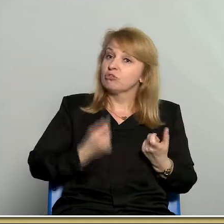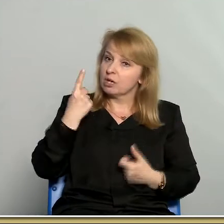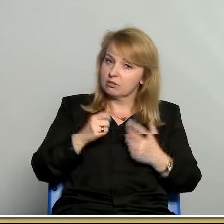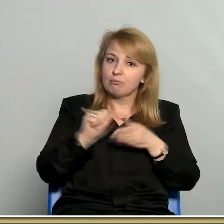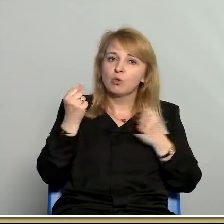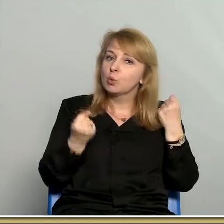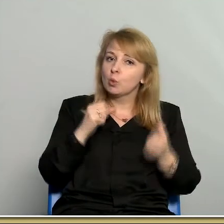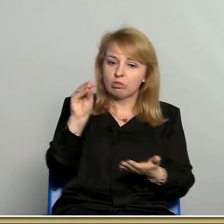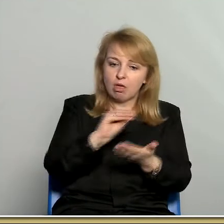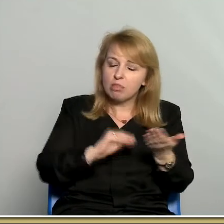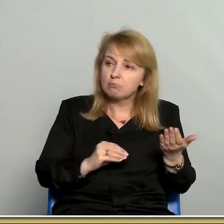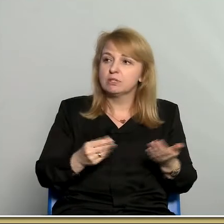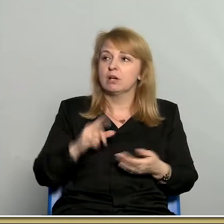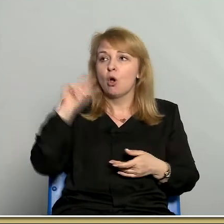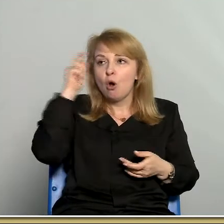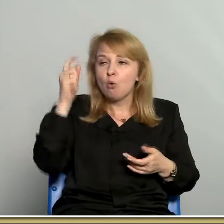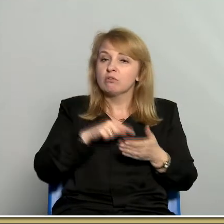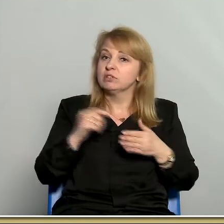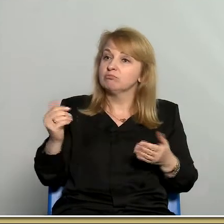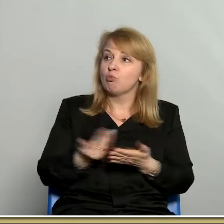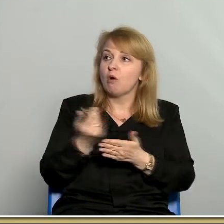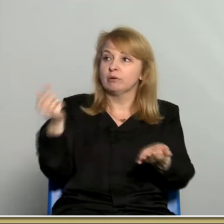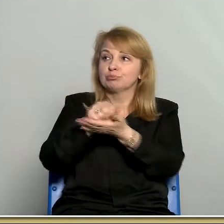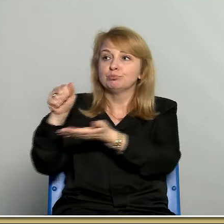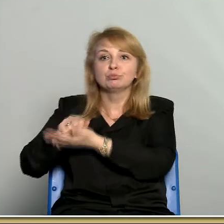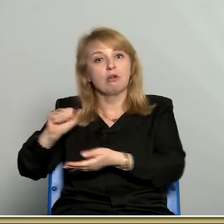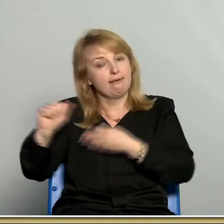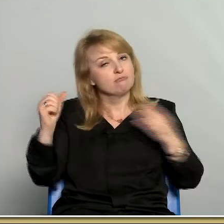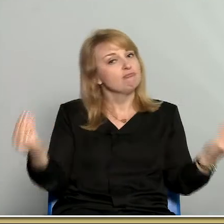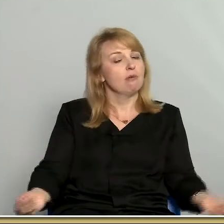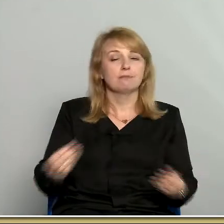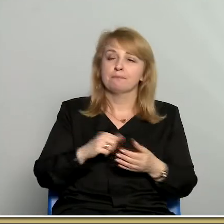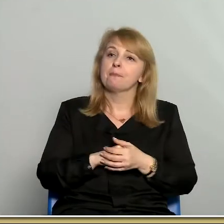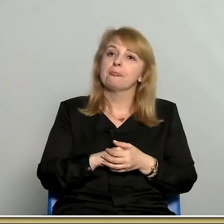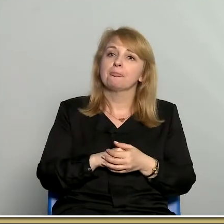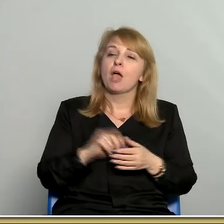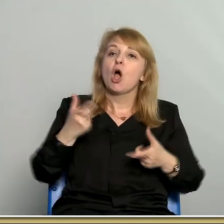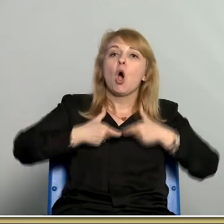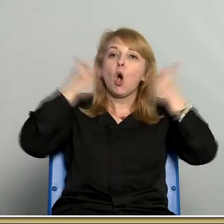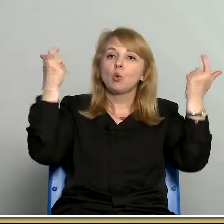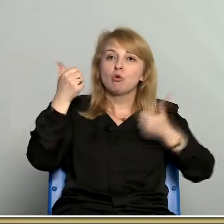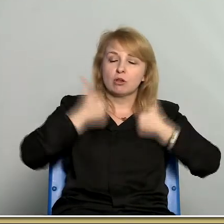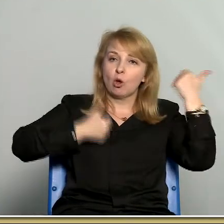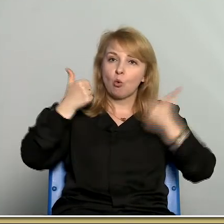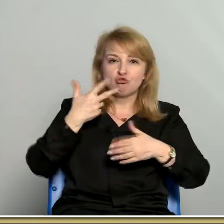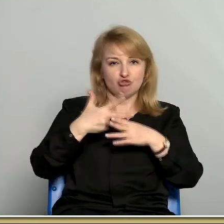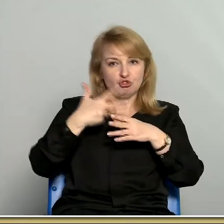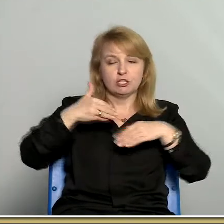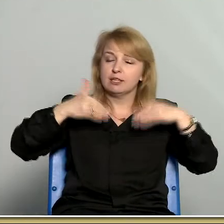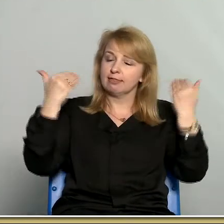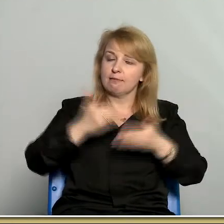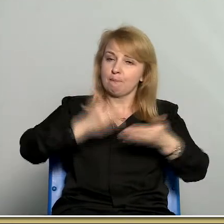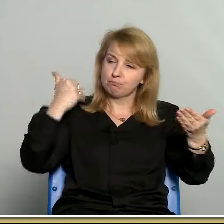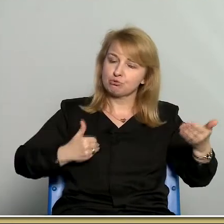Europejskiego Funduszu Rozwoju Regionalnego, czyli twardych inwestycji w czasie. Ogłoszenia o konkursach na 30 dni przed naborem